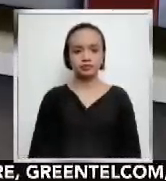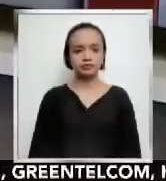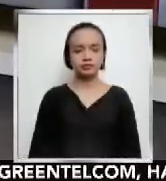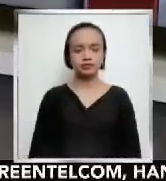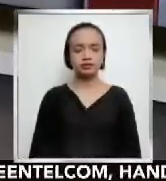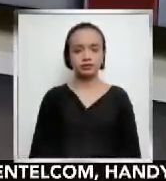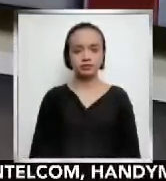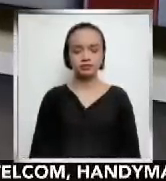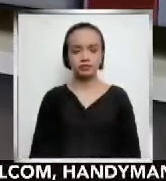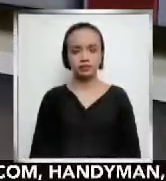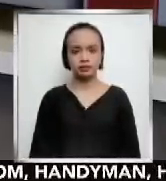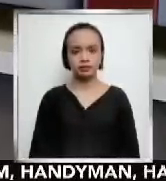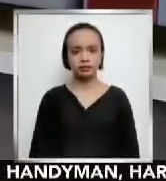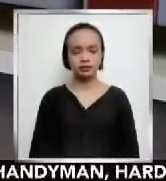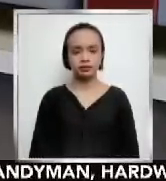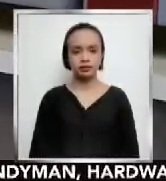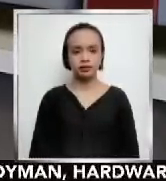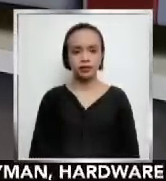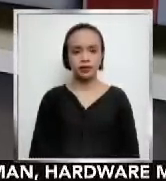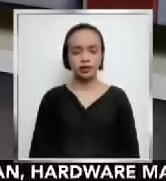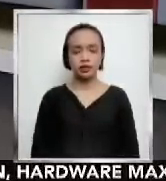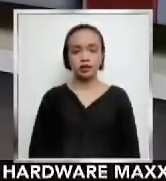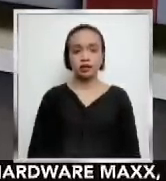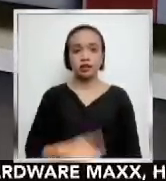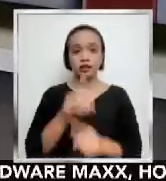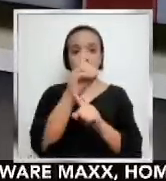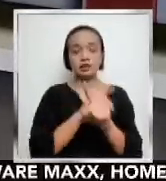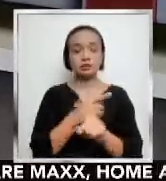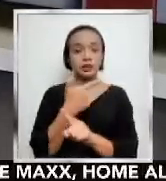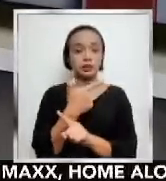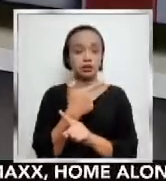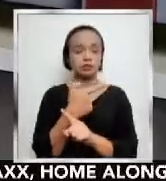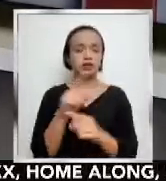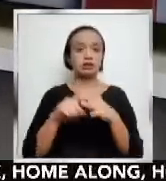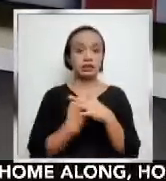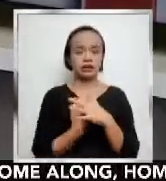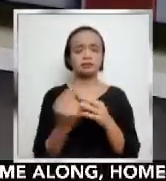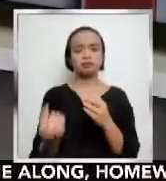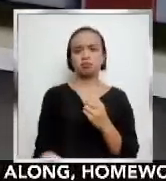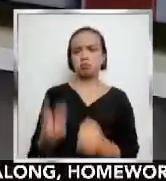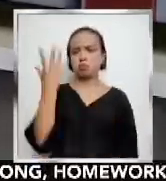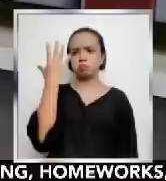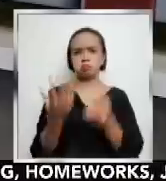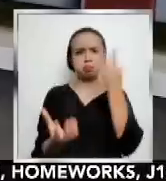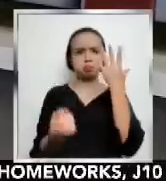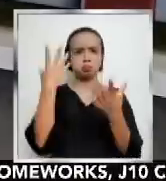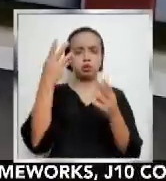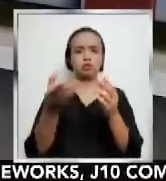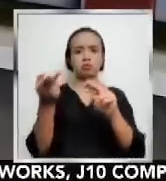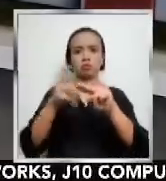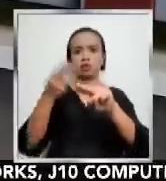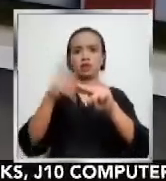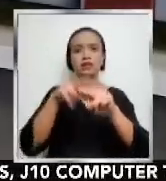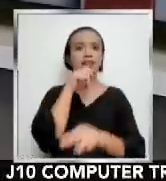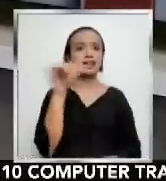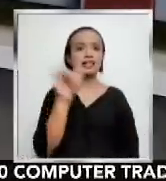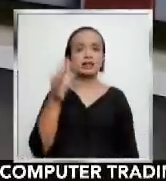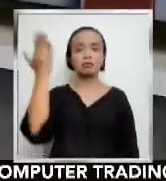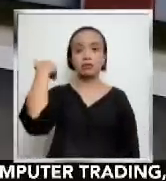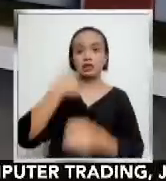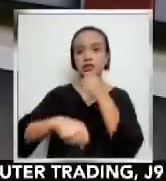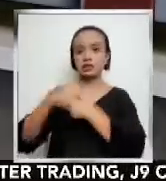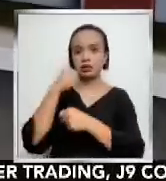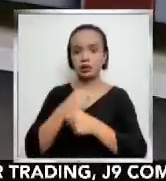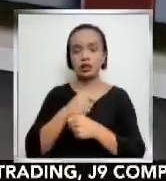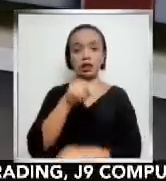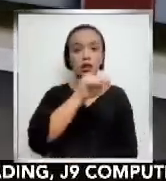Tumaas ang bilang ng mga naputokan mula December 21 kumpara sa parehong panahon noong 2021. Ngayon pa lang, naka-alerto na lahat